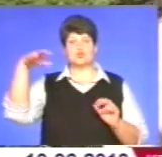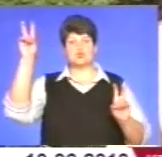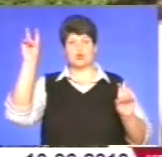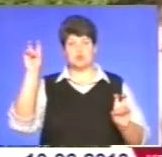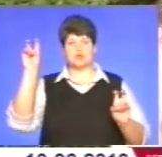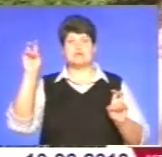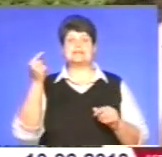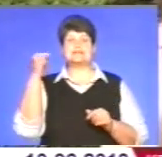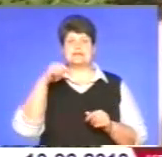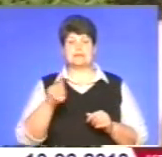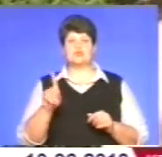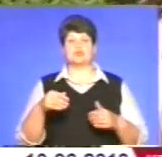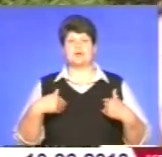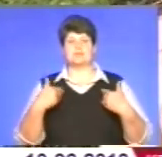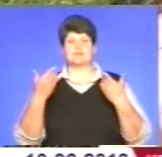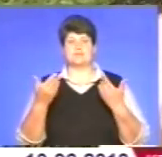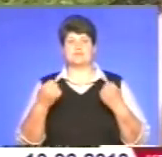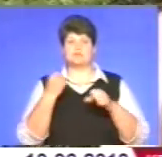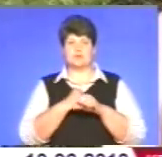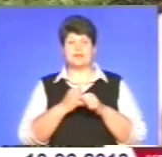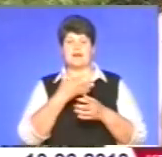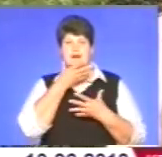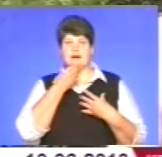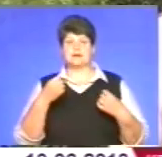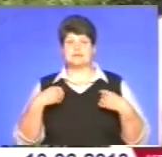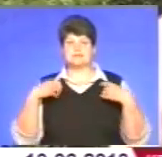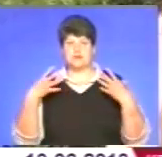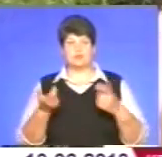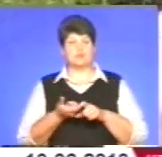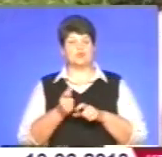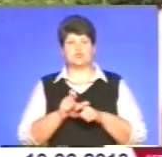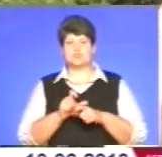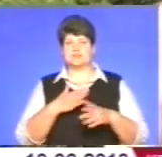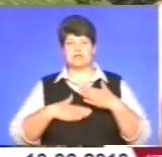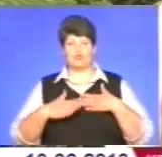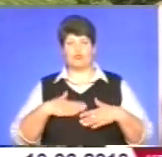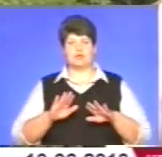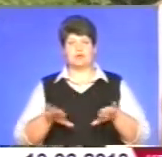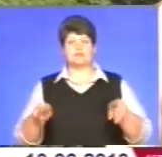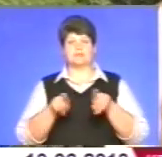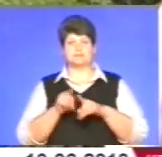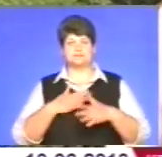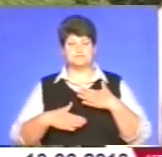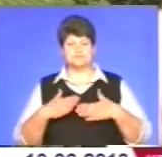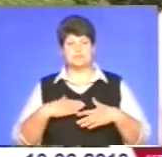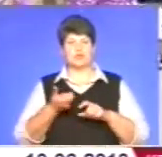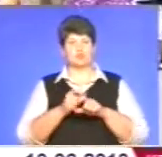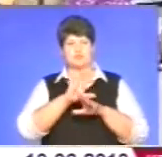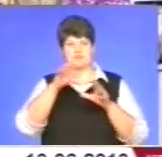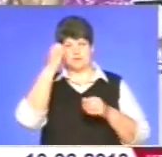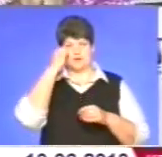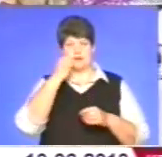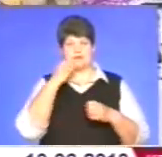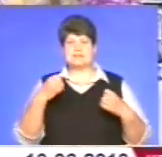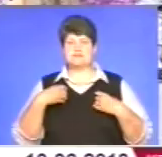те, що нам влаштували таке гарне свято. Ми дуже вдячні, дуже діти задоволені і дуже всім дякуємо.